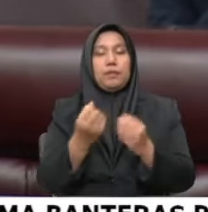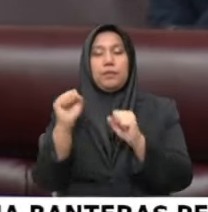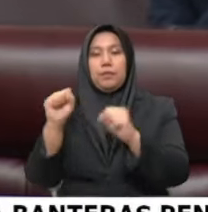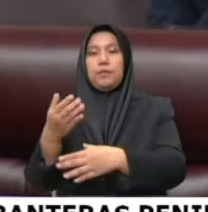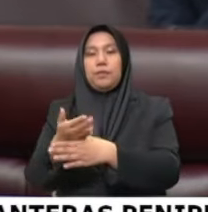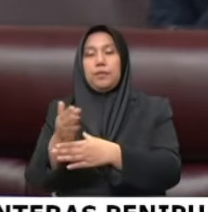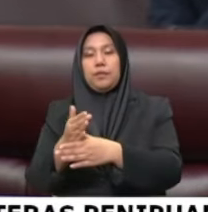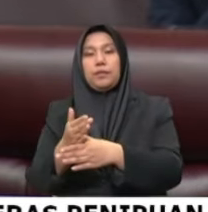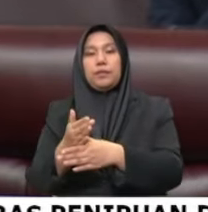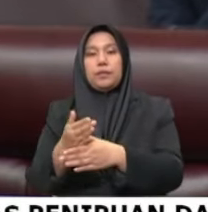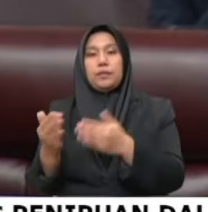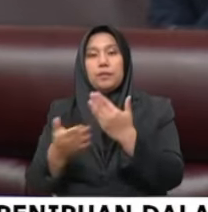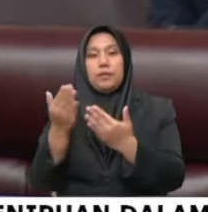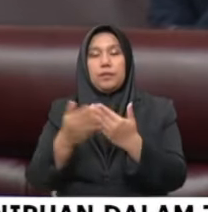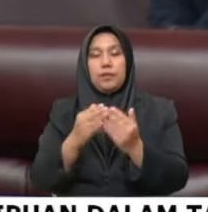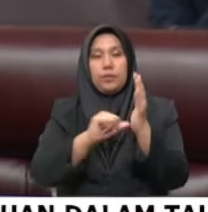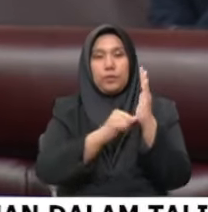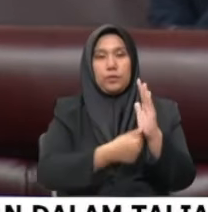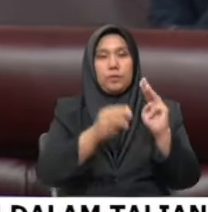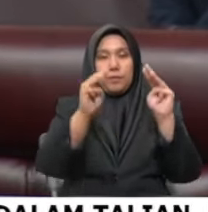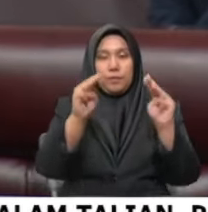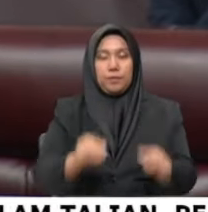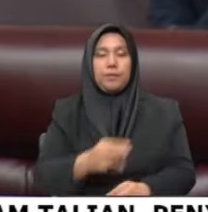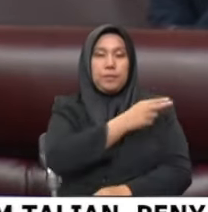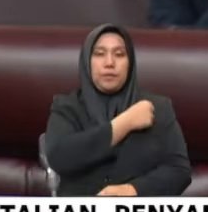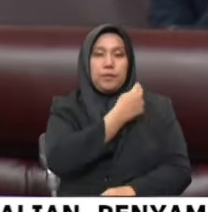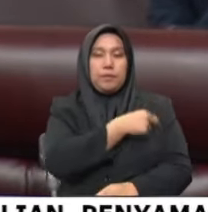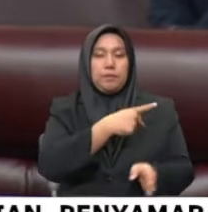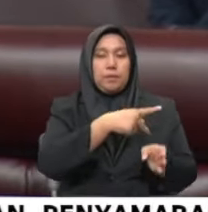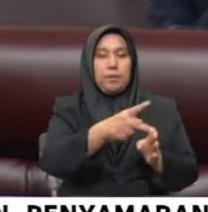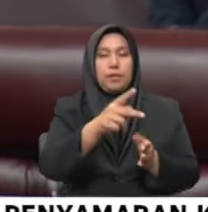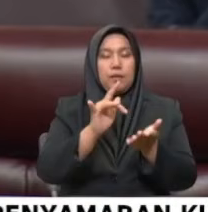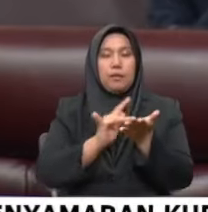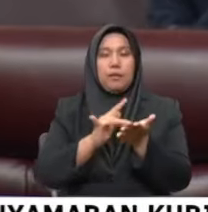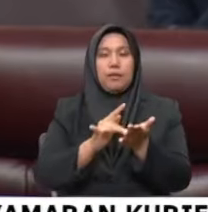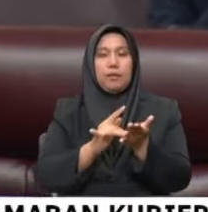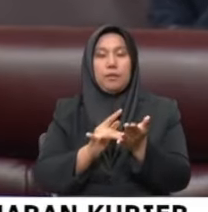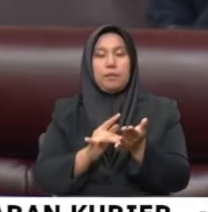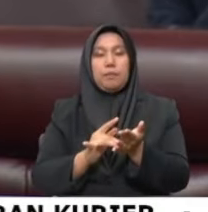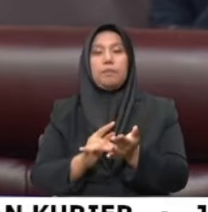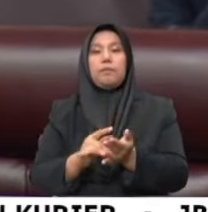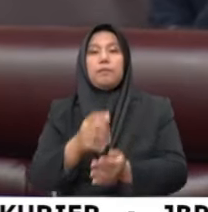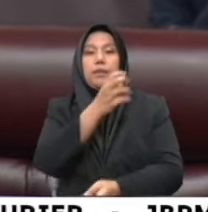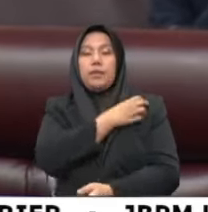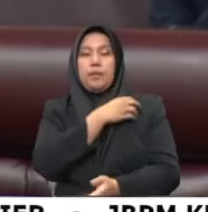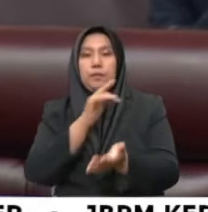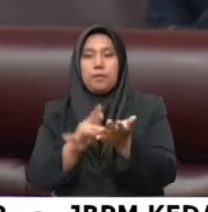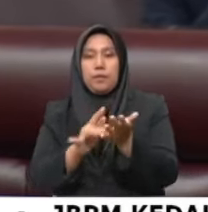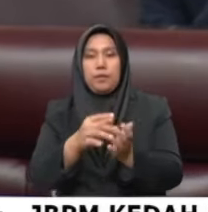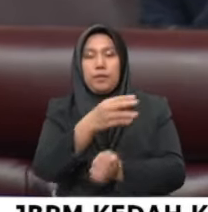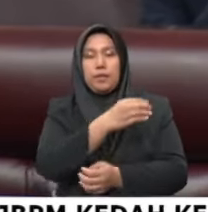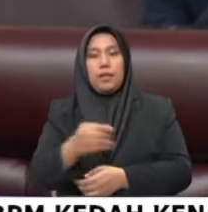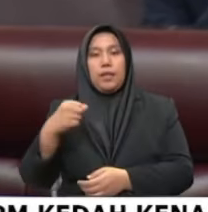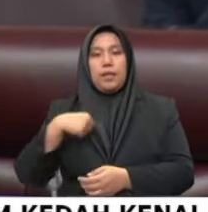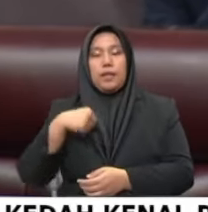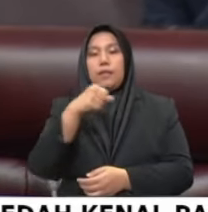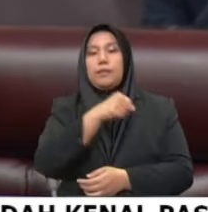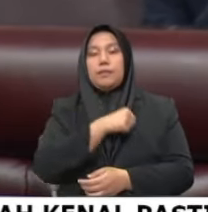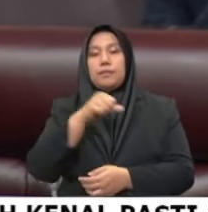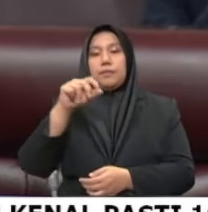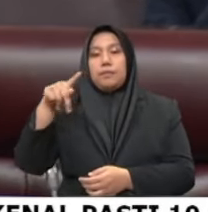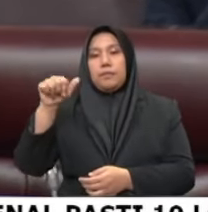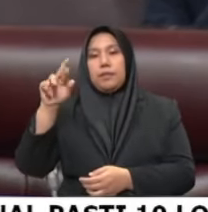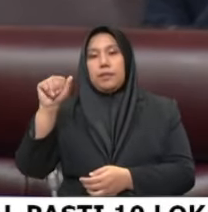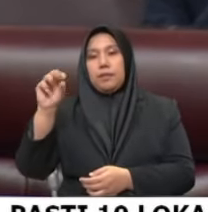perkongsian kemudahan dan sumber manusia antara hospital pakar perubatan, pegawai perubatan dan anggota paramedik. Memastikan